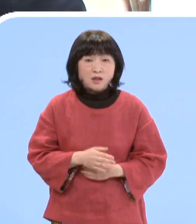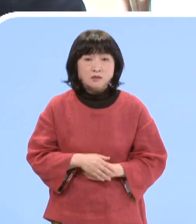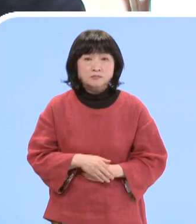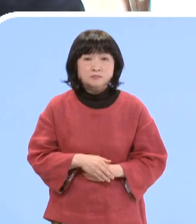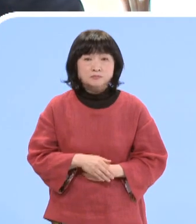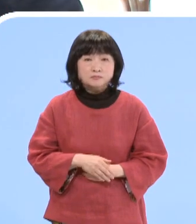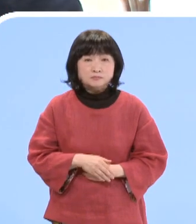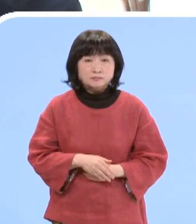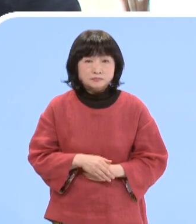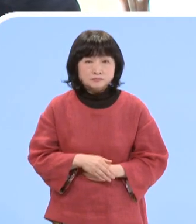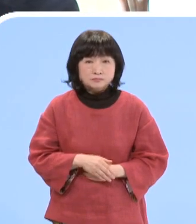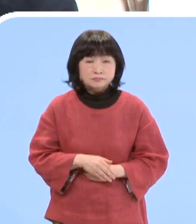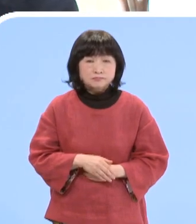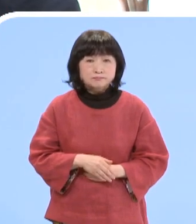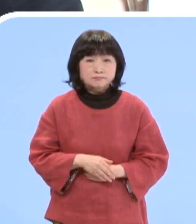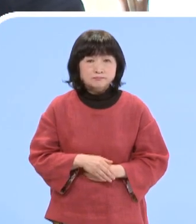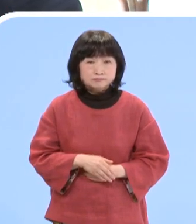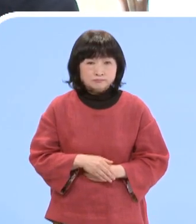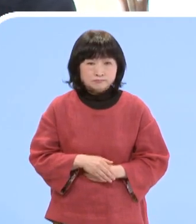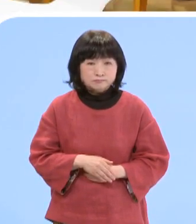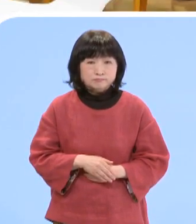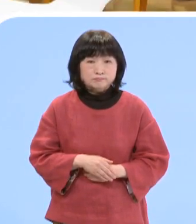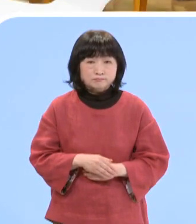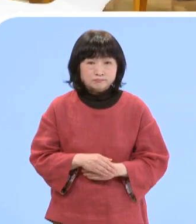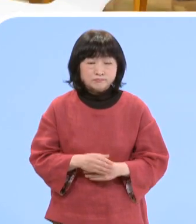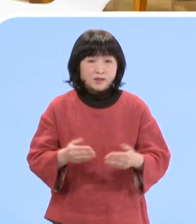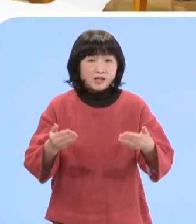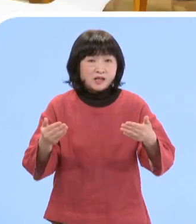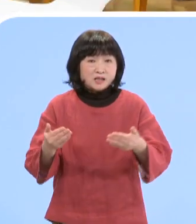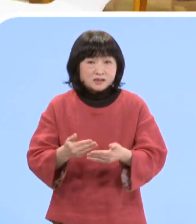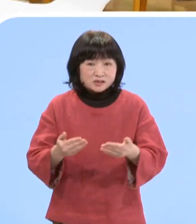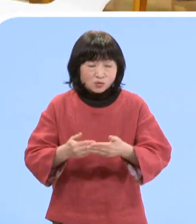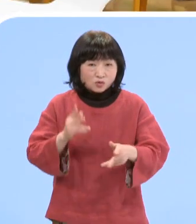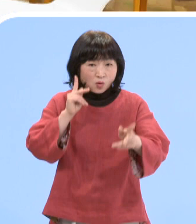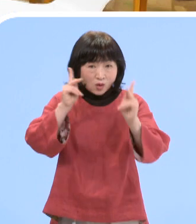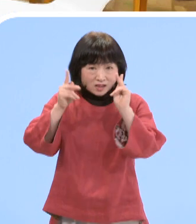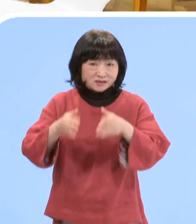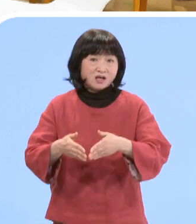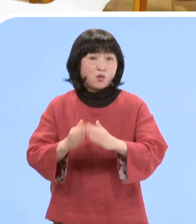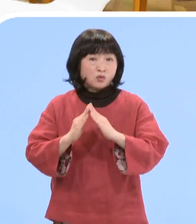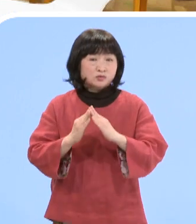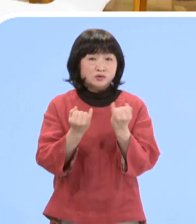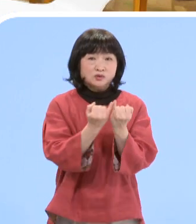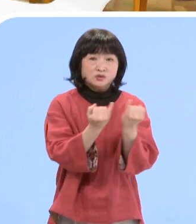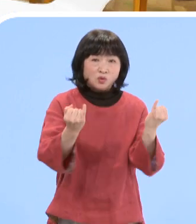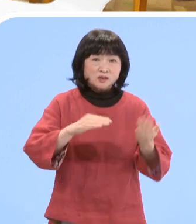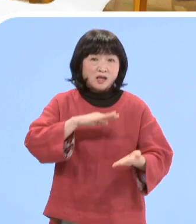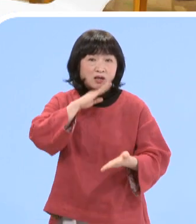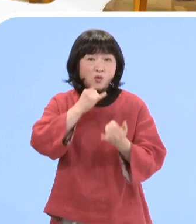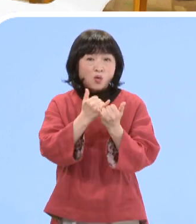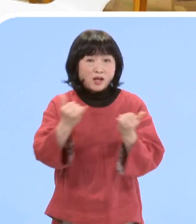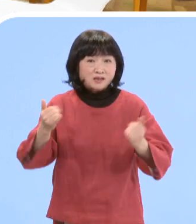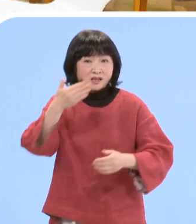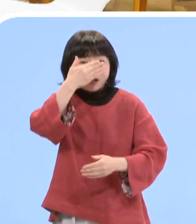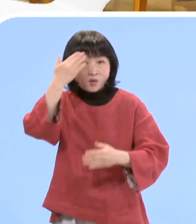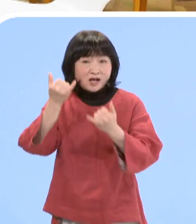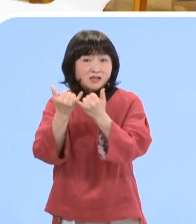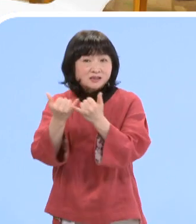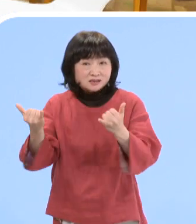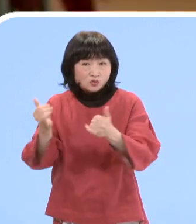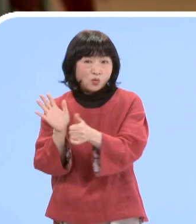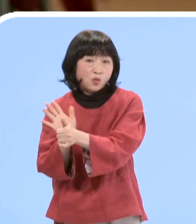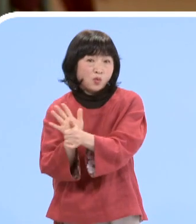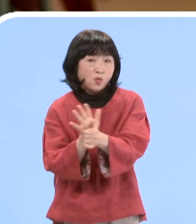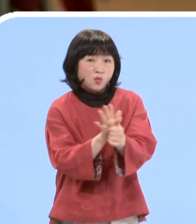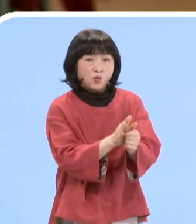一つはですね、この企業、女性、高齢者、若者の企業っていうのをすでに応援してきたんです